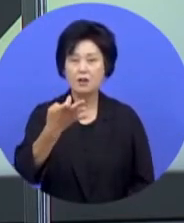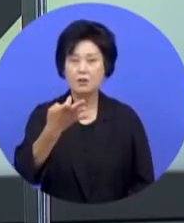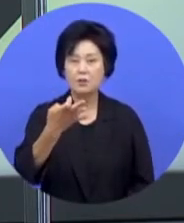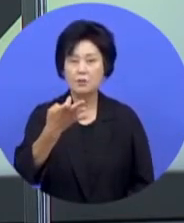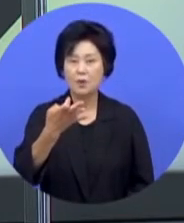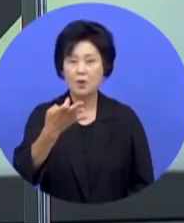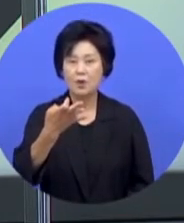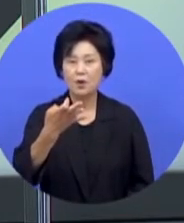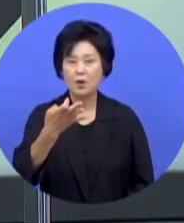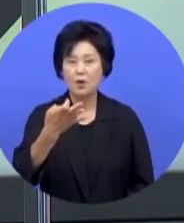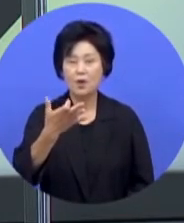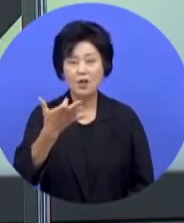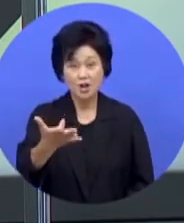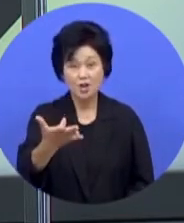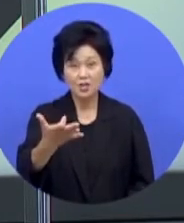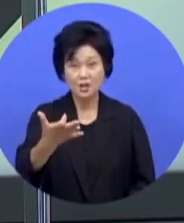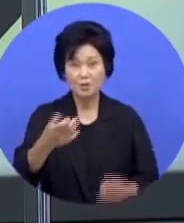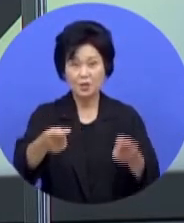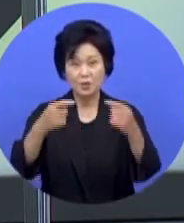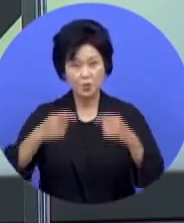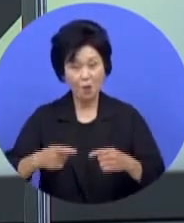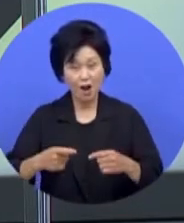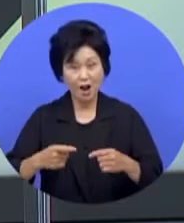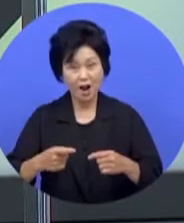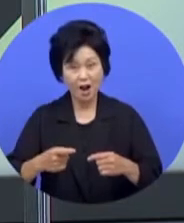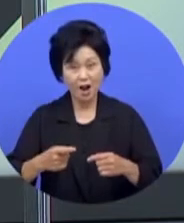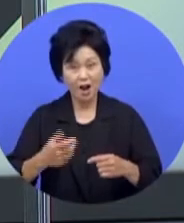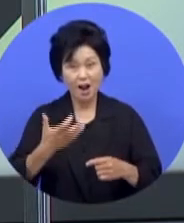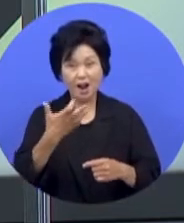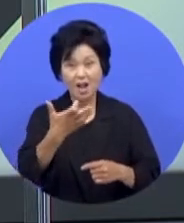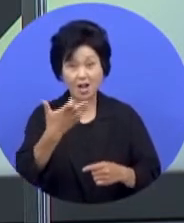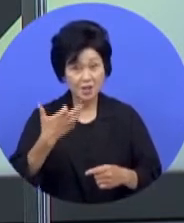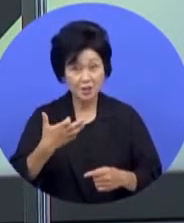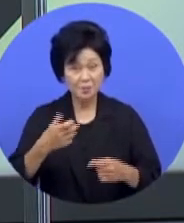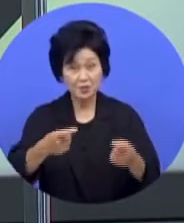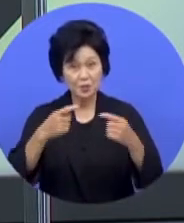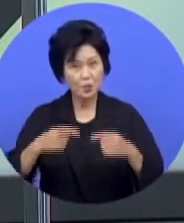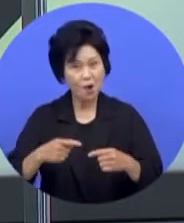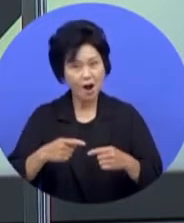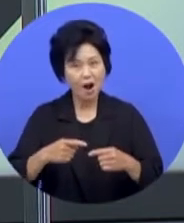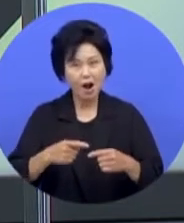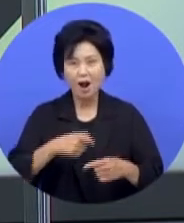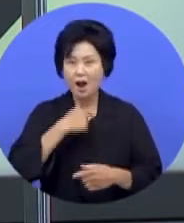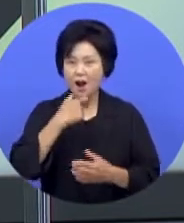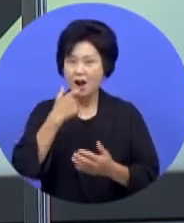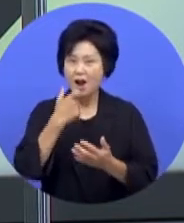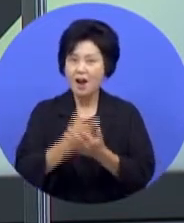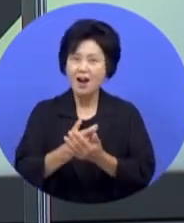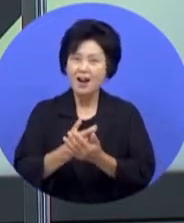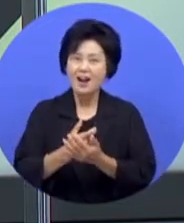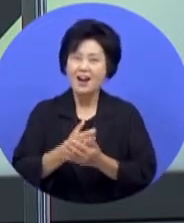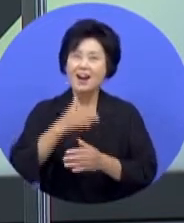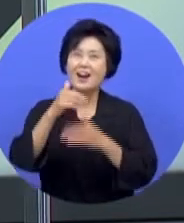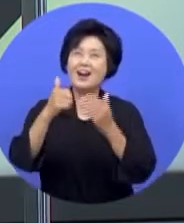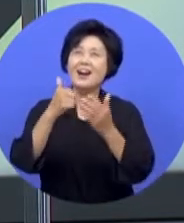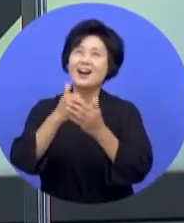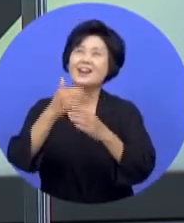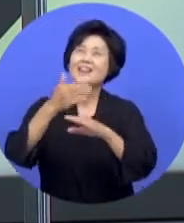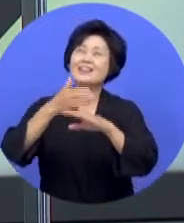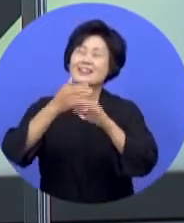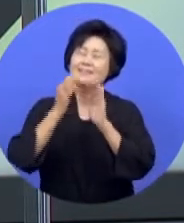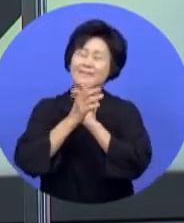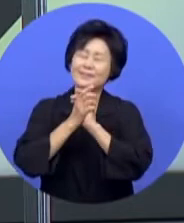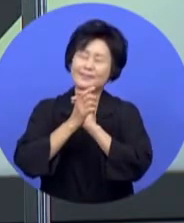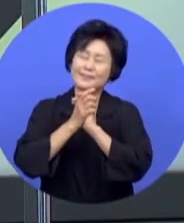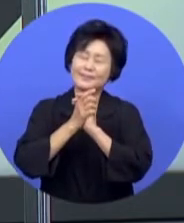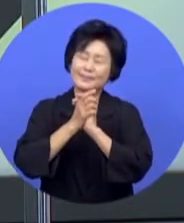제가 너무 감동이 돼서 우리 하나님께 정말 눈물을 흘렸어요. 아니 정말 이렇게 나 같으면 과연 이렇게 할 수 있을까